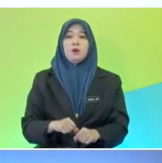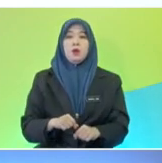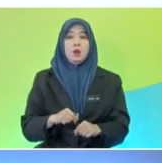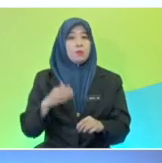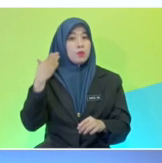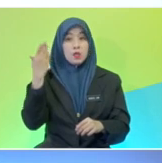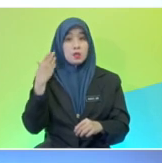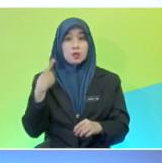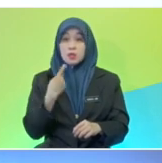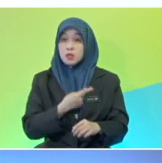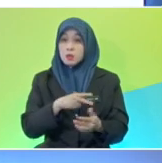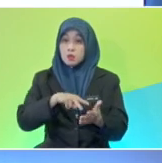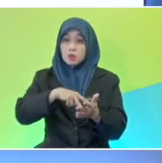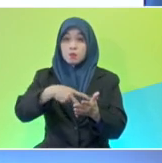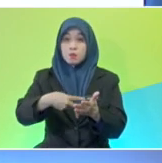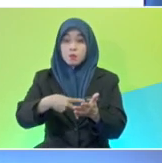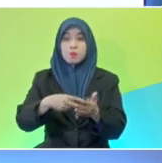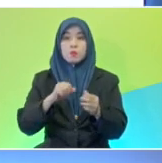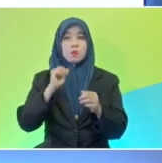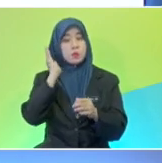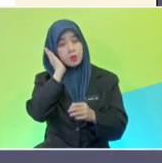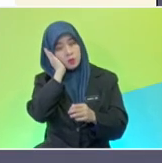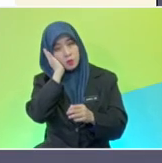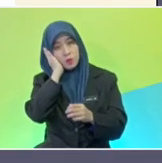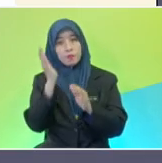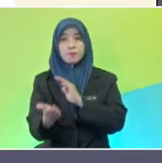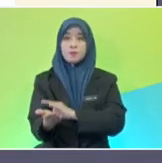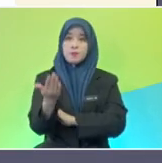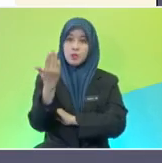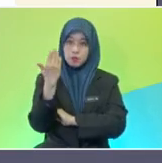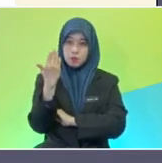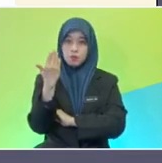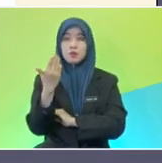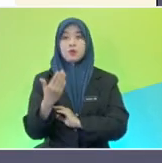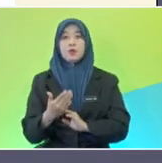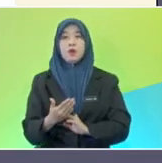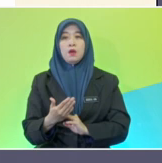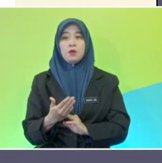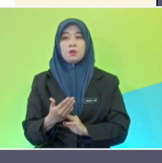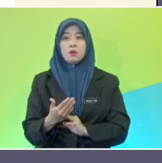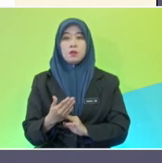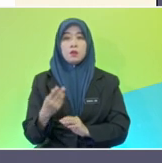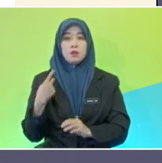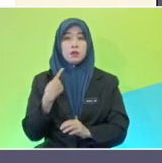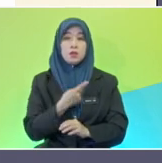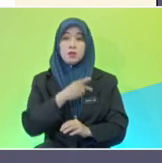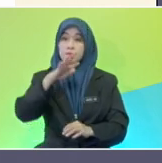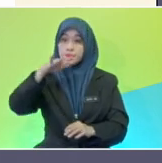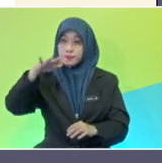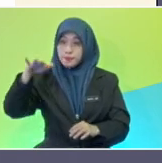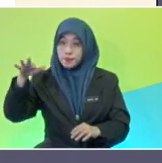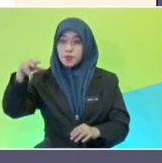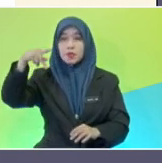awal pagi. Jadi kita ejakan sikit pagi ya Kemal. Boleh. Kita eja? Ya. Okey,